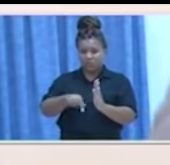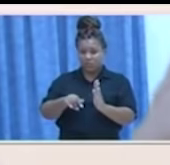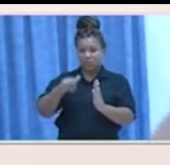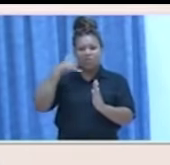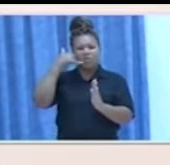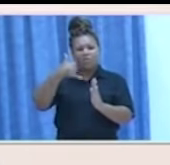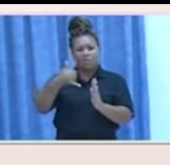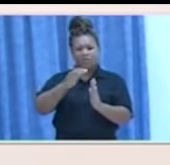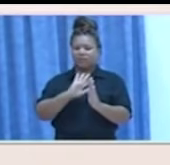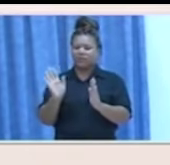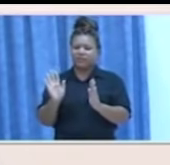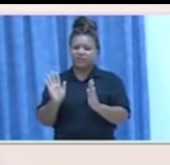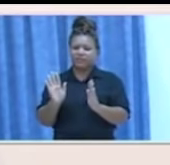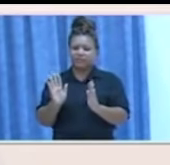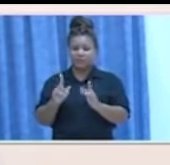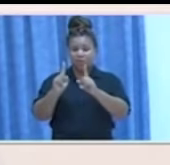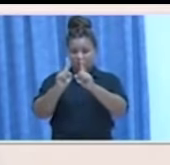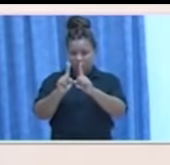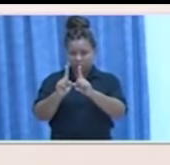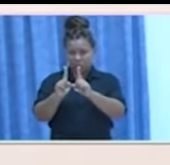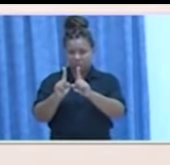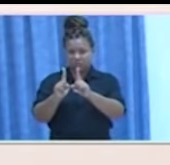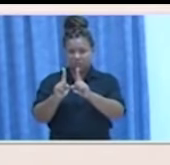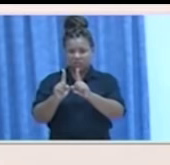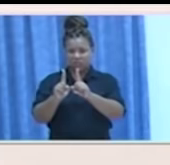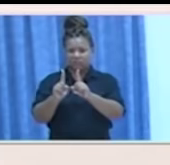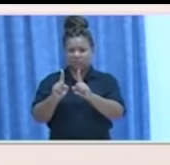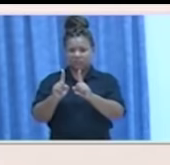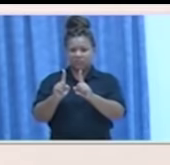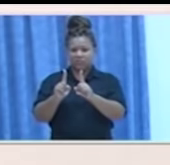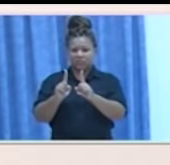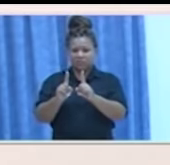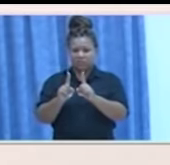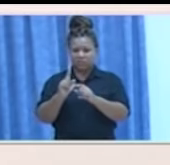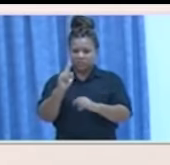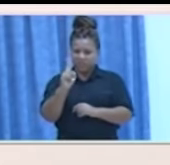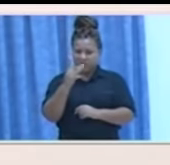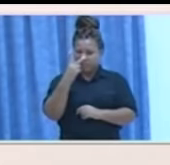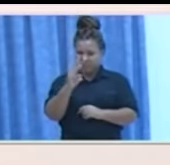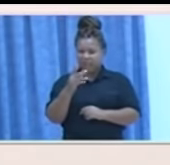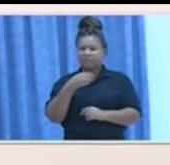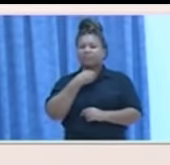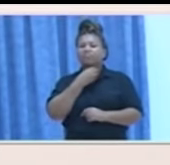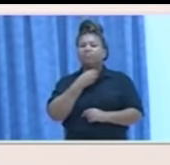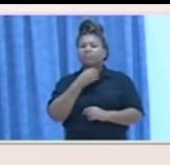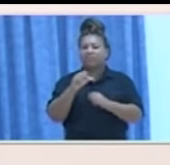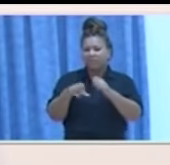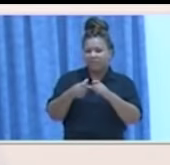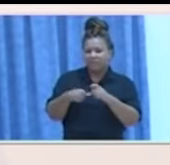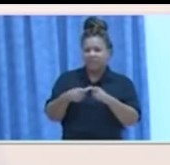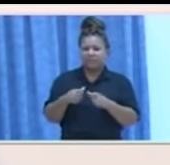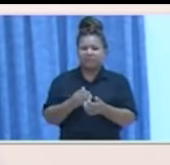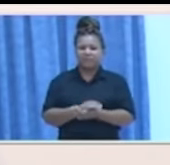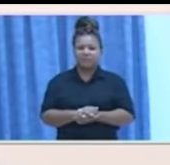en a tous les 11, il y en a un qui est un peu malade à la cause, mais je n'ai pas mal de symptômes classiques